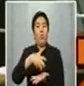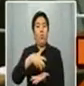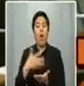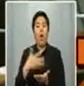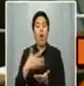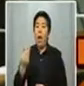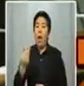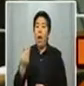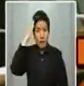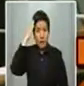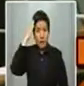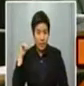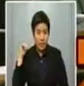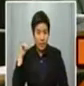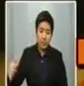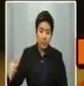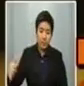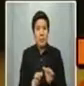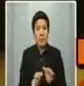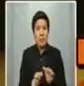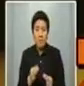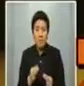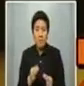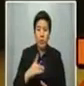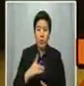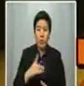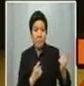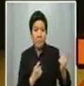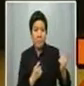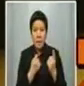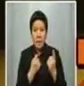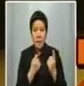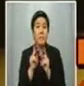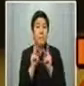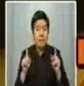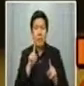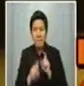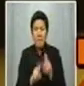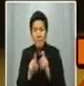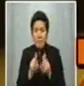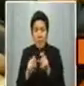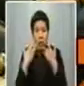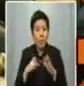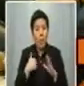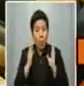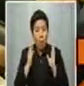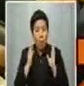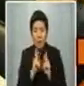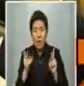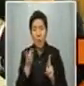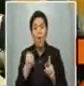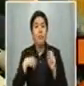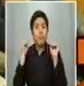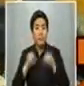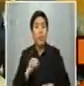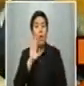ท่านนายกเนี่ยมาชี้แจงหลังจากนั้นก็จะมีการซักถามด้วยการตั้งคณะกรรมการขึ้นมาซักถาม1ชุดแล้วก็จะมีจำนวนเท่าไหร่ก็ขึ้นอยู่กับมติ